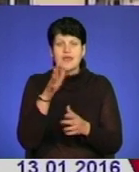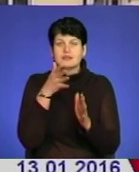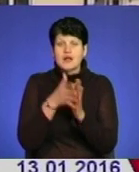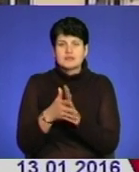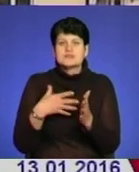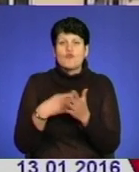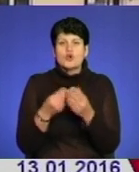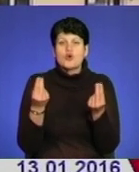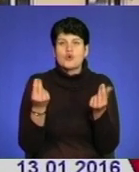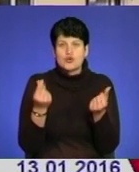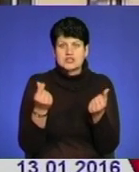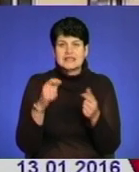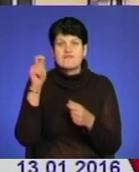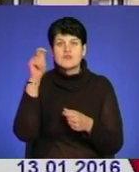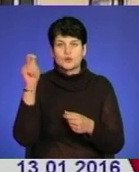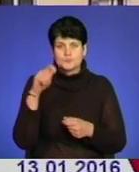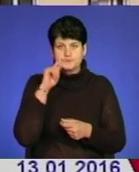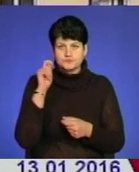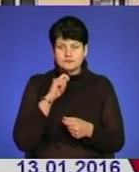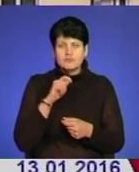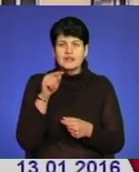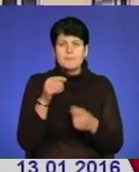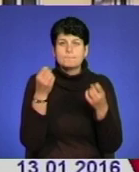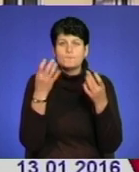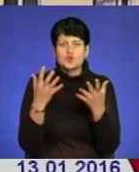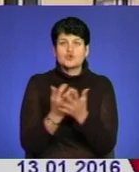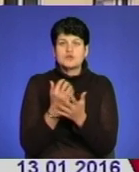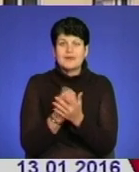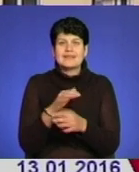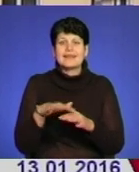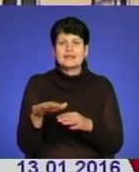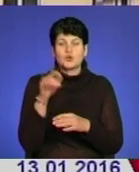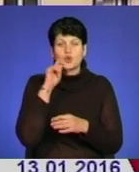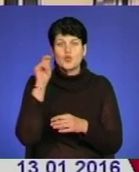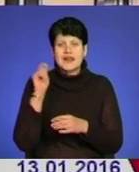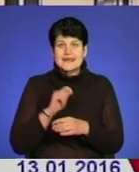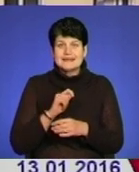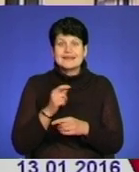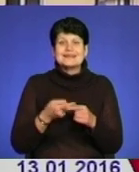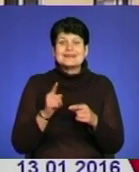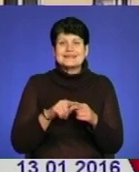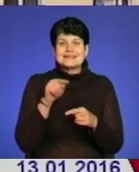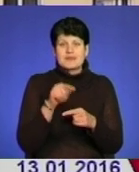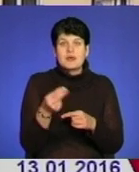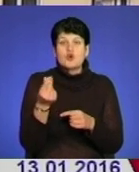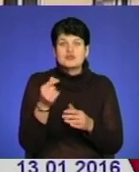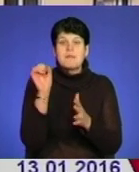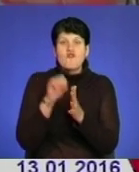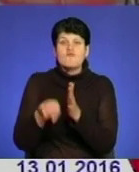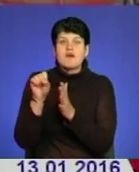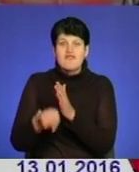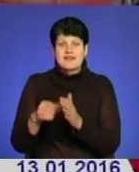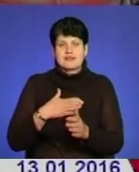грошей на війну з Україною. Вона їх просто заробляє на території України і цими грошима і вбиває наших